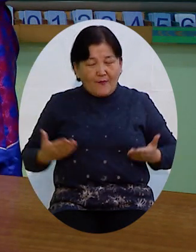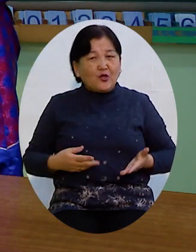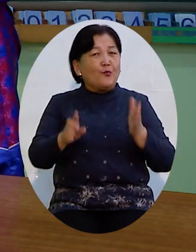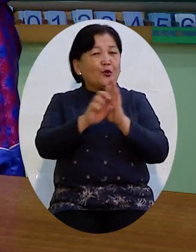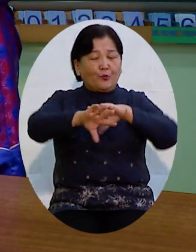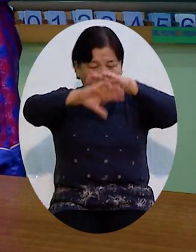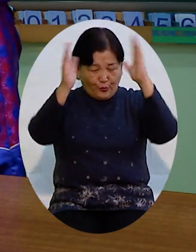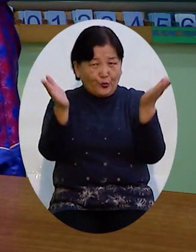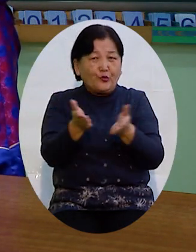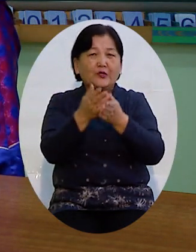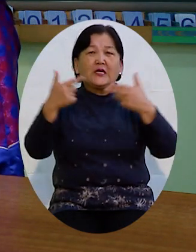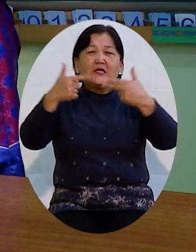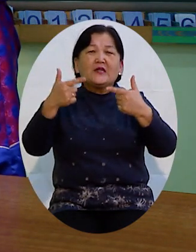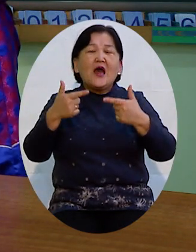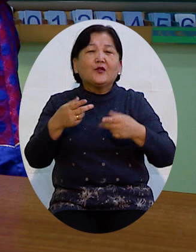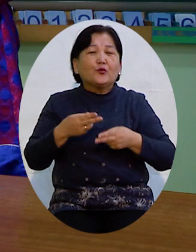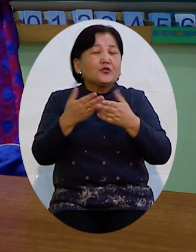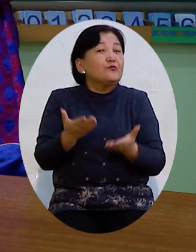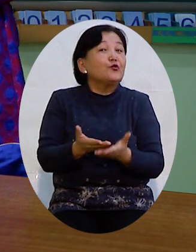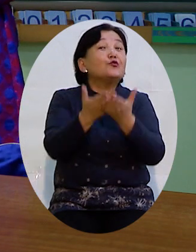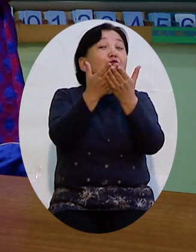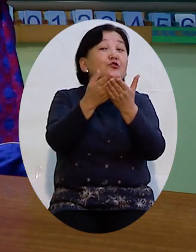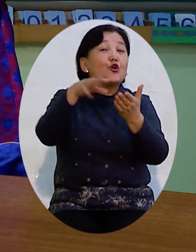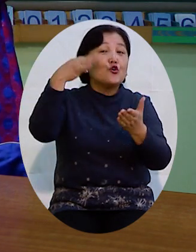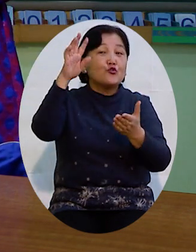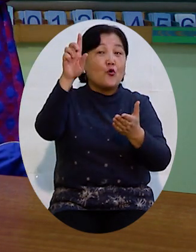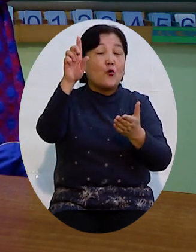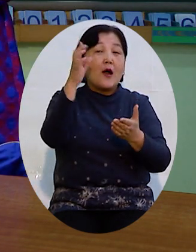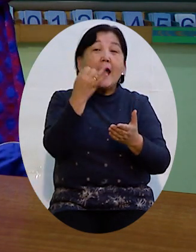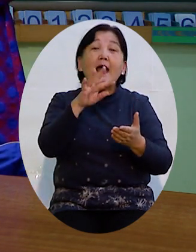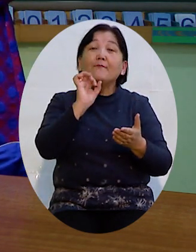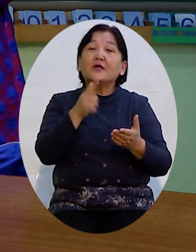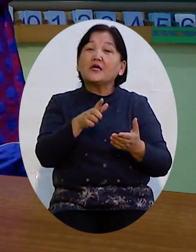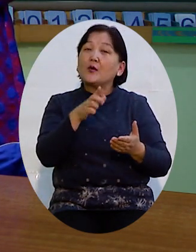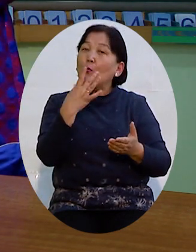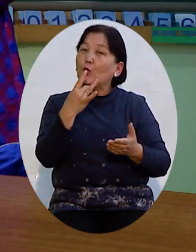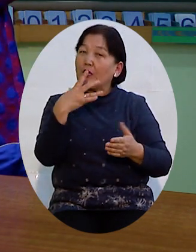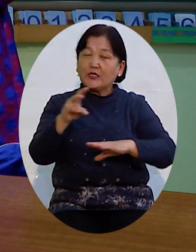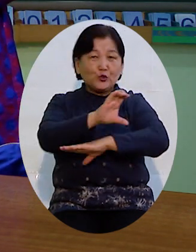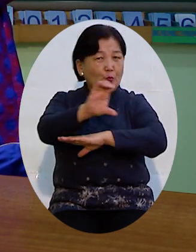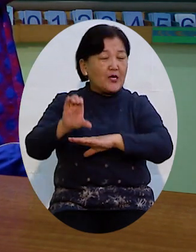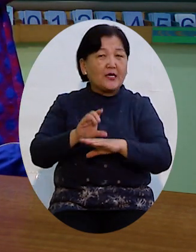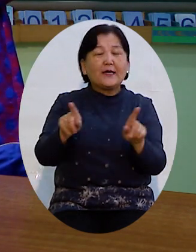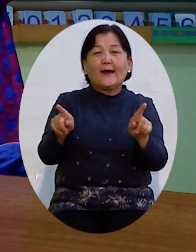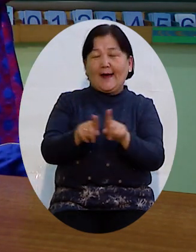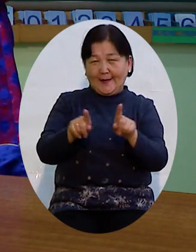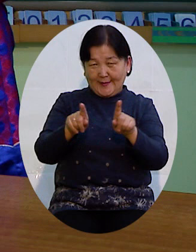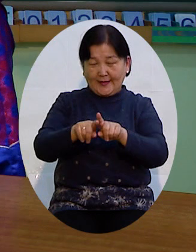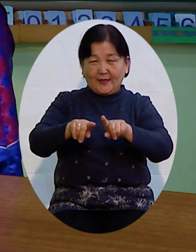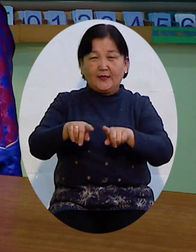Яг энэ цаг үед Төв аймгийн Бүрэн сумынхан ч гэсэн адилхан хөдөлж байсан байх.